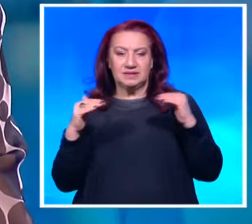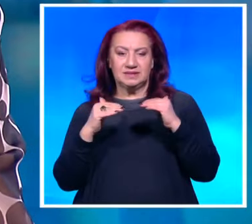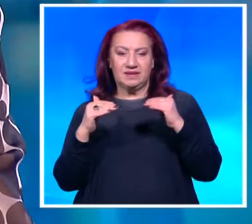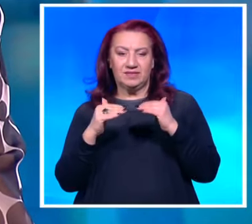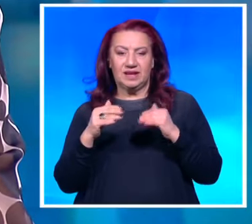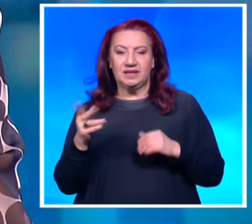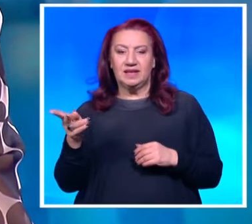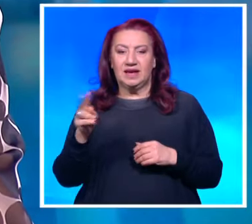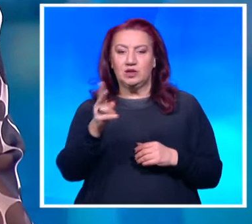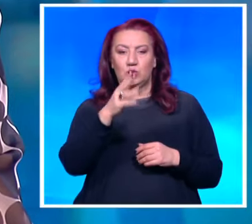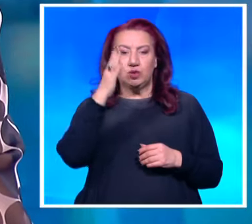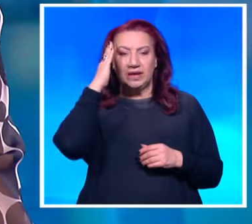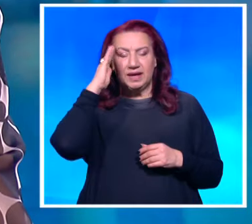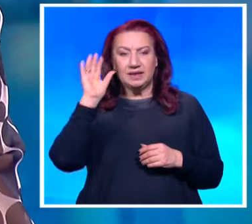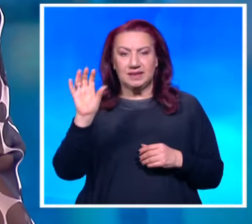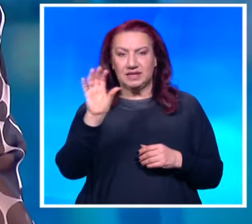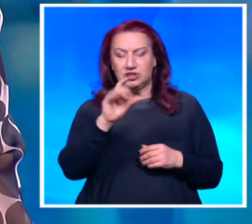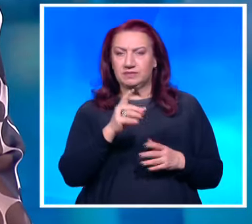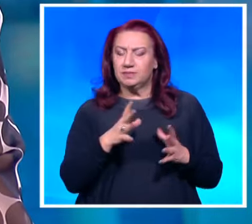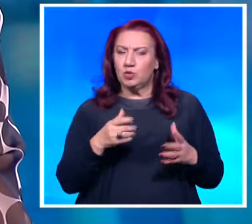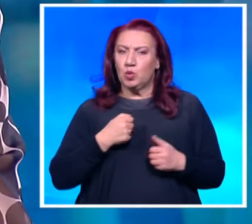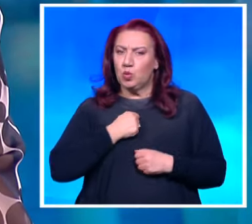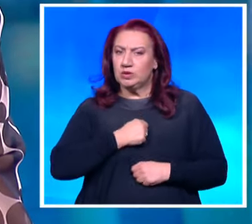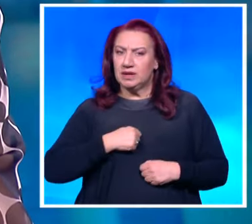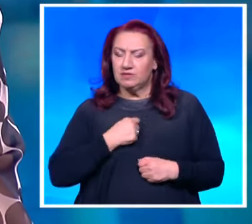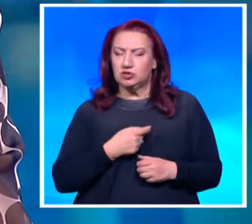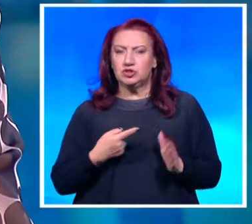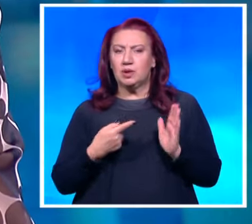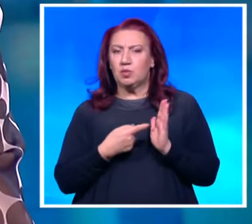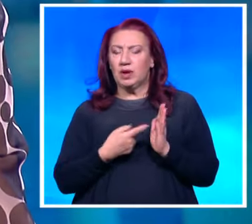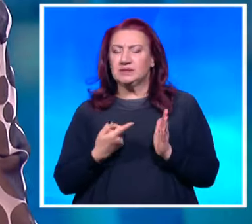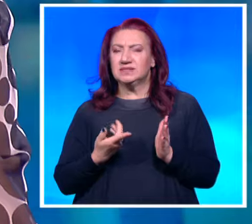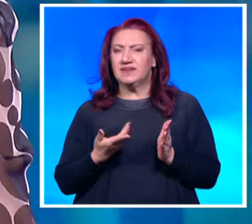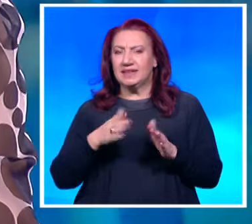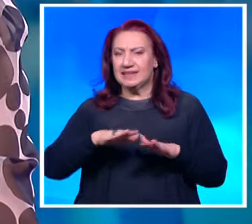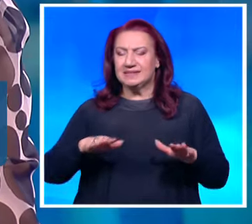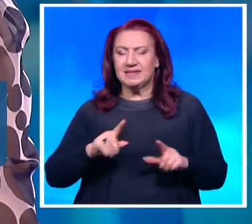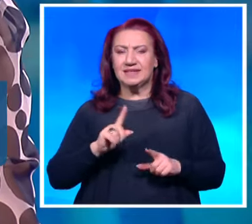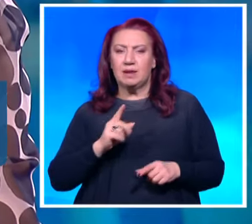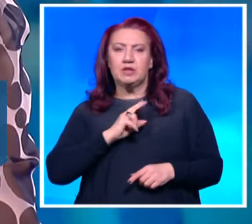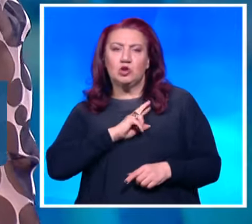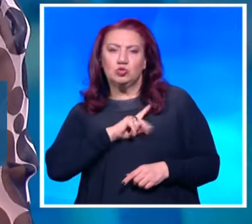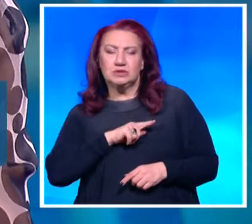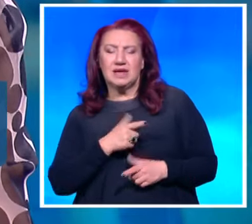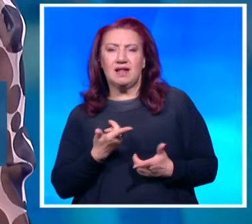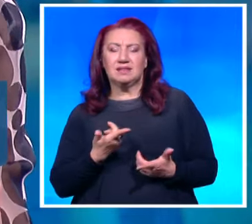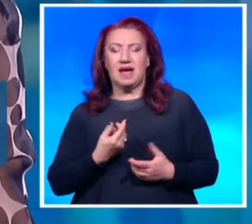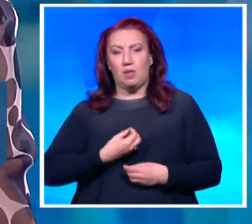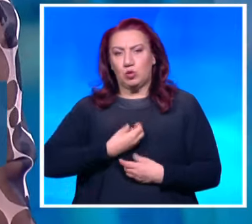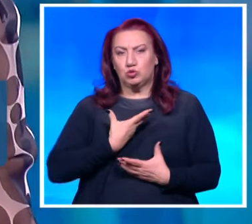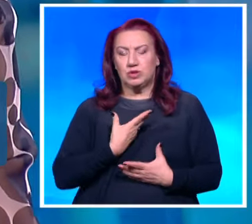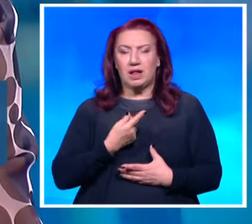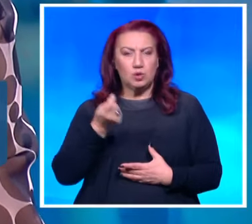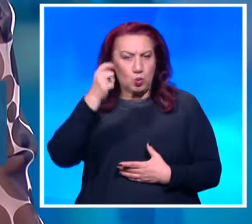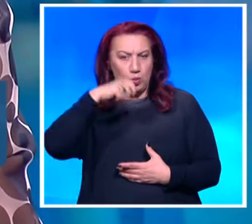изключително тревожно и показва ниски нива на социално-емоционални умения. И всъщност тази тема е повече от